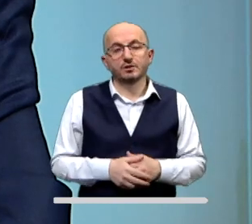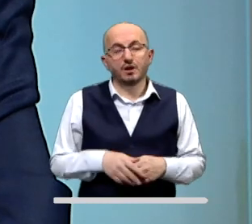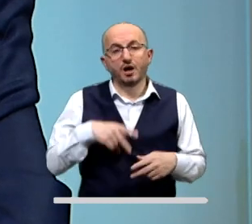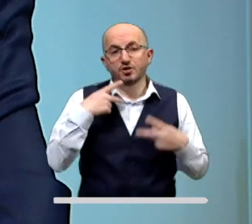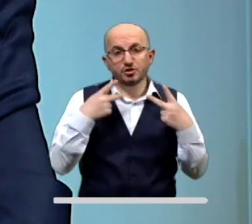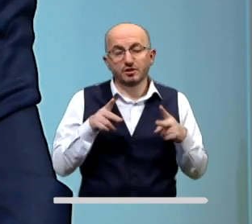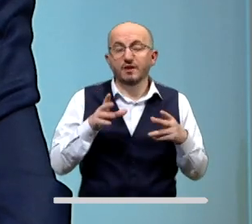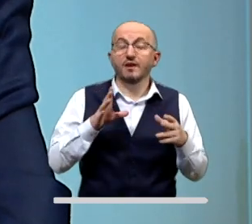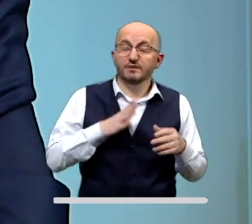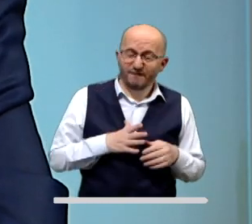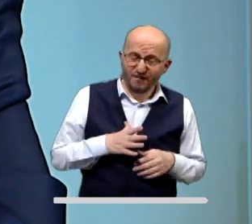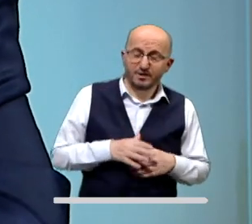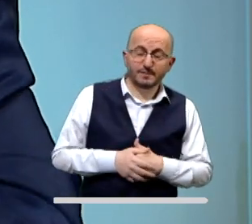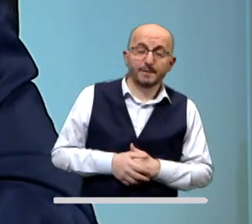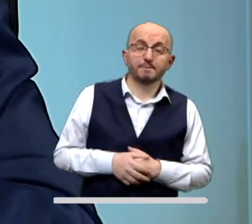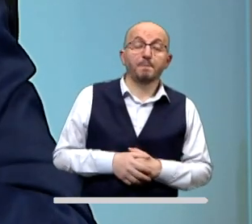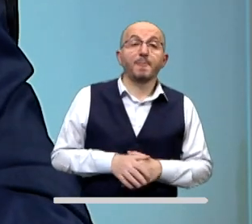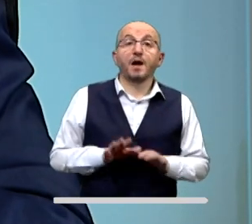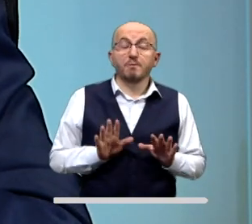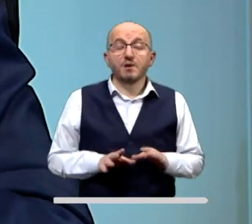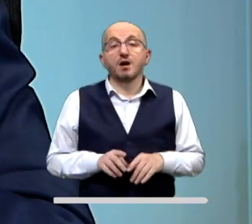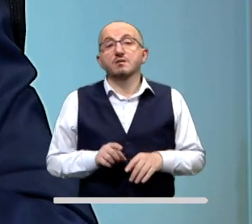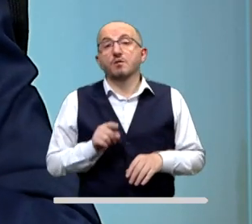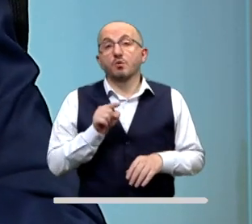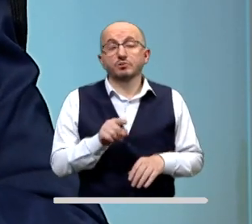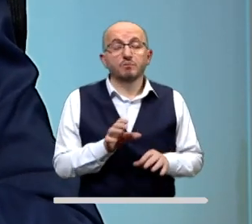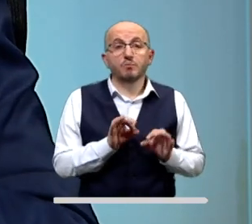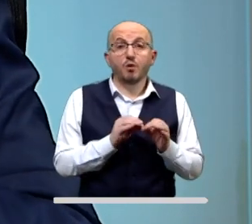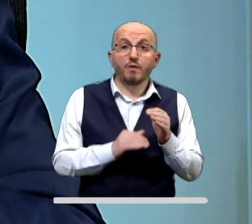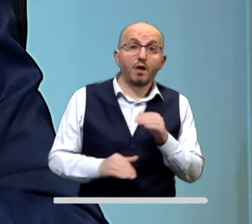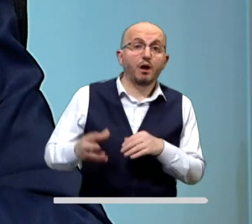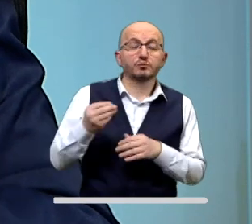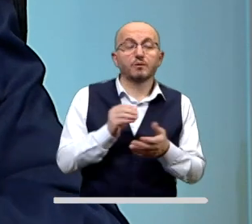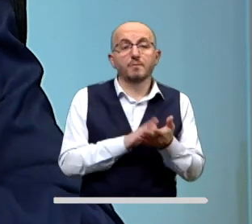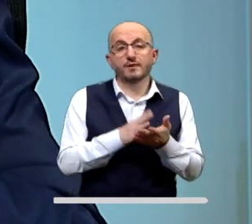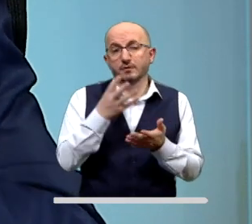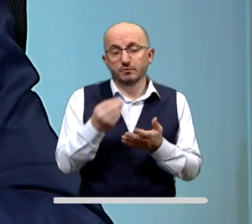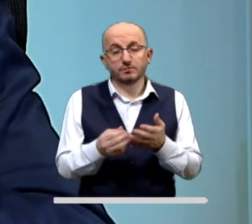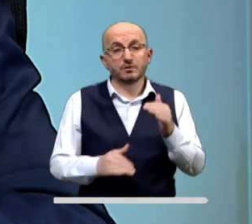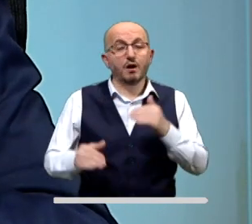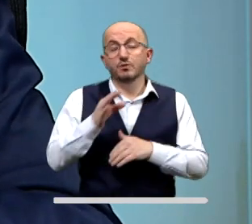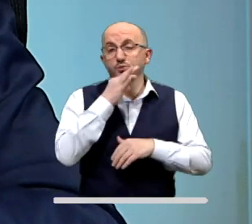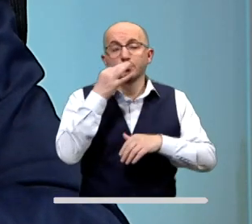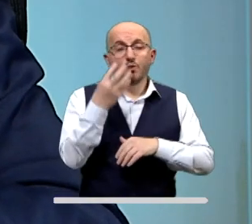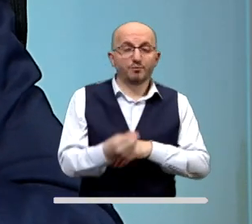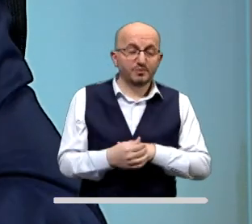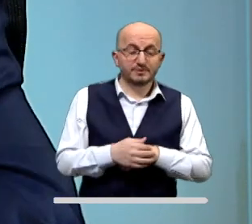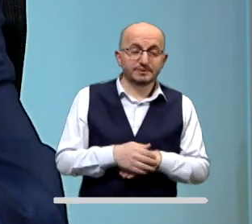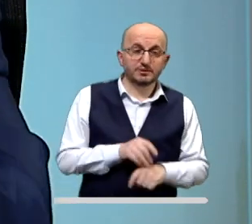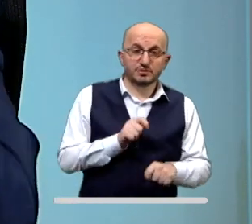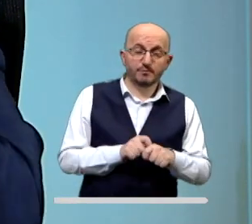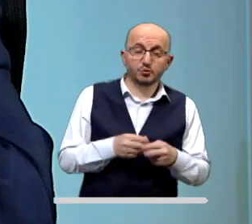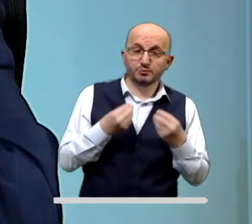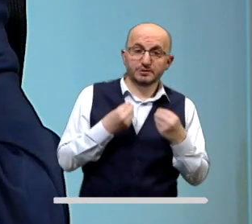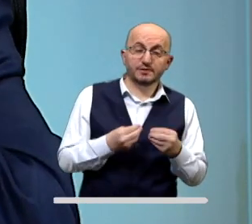yorumlananlar da yorumlayanlar da var ama onun böyle daha çok bereketli olması daha huzurlu olması yaptığı